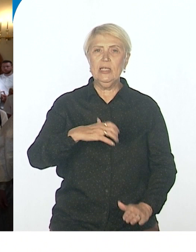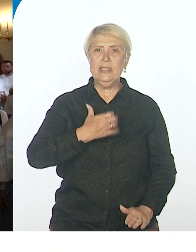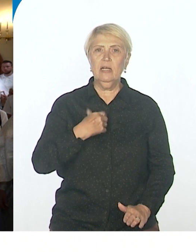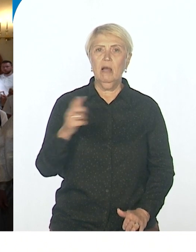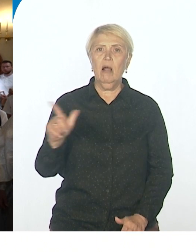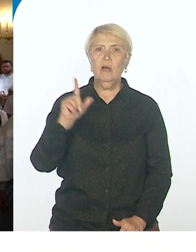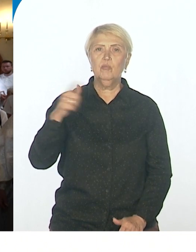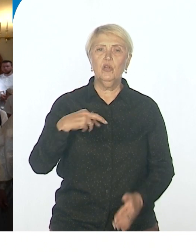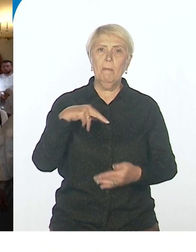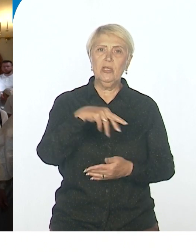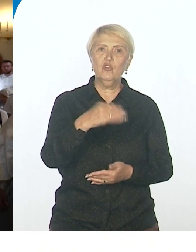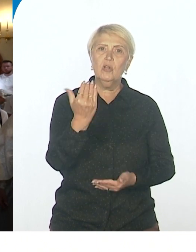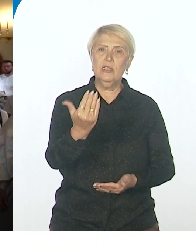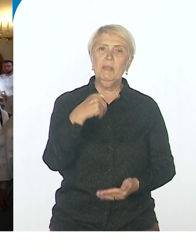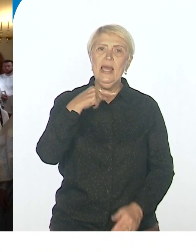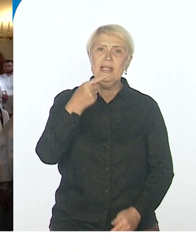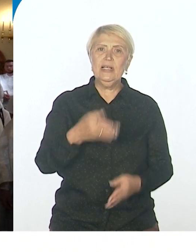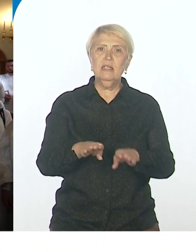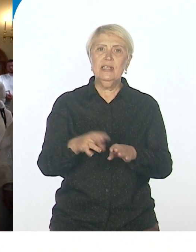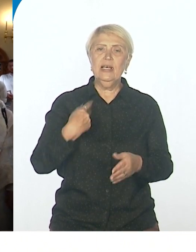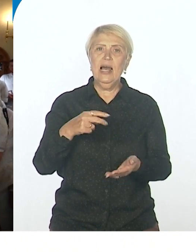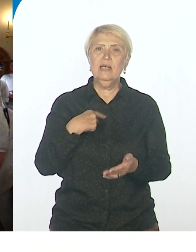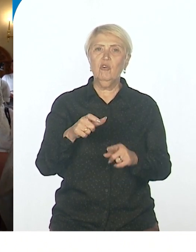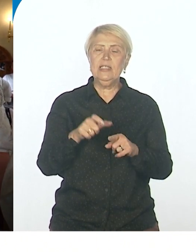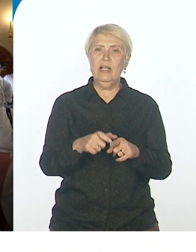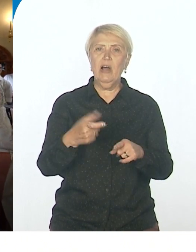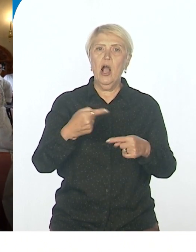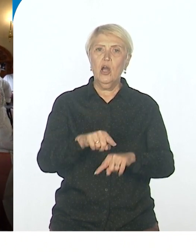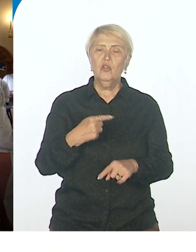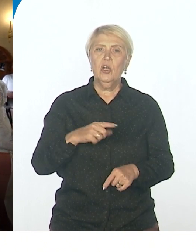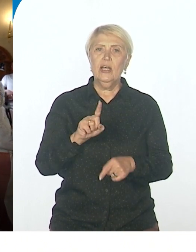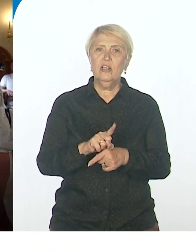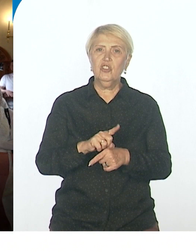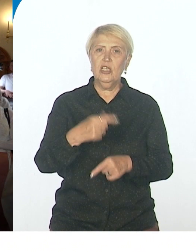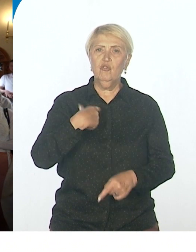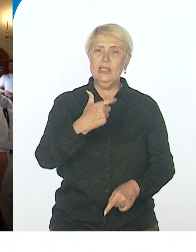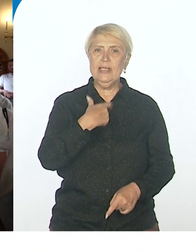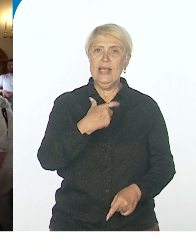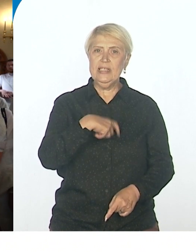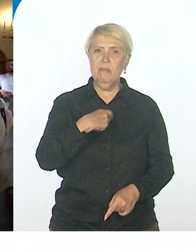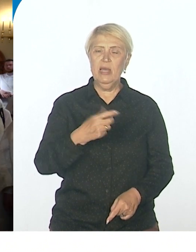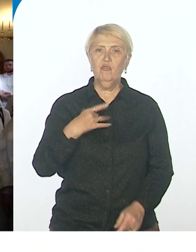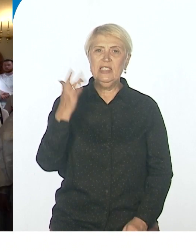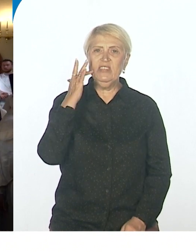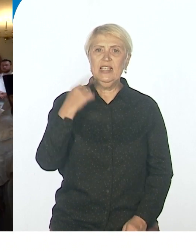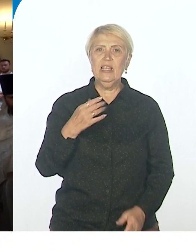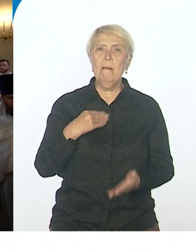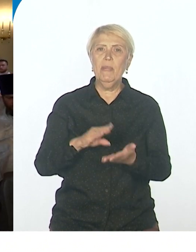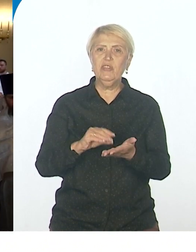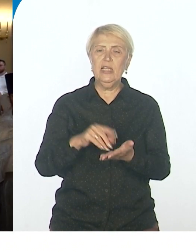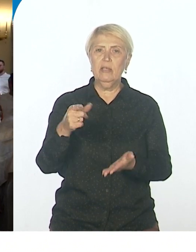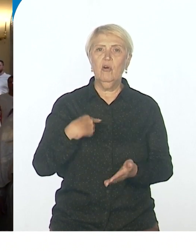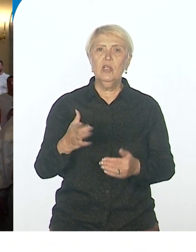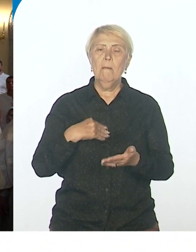ним и сказал те слова, которые мы должны, наверное, себе всегда повторять. Он прикоснулся и